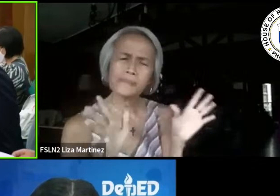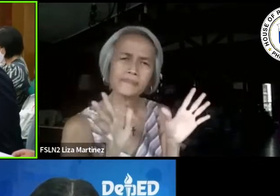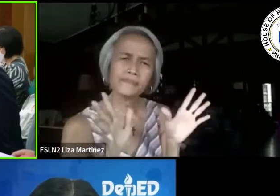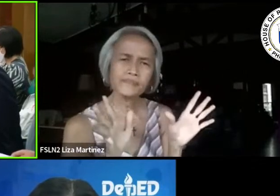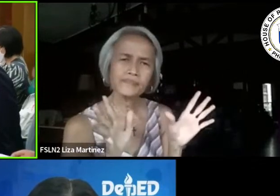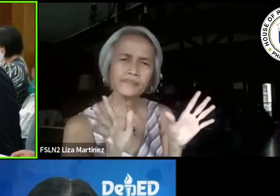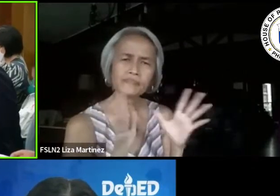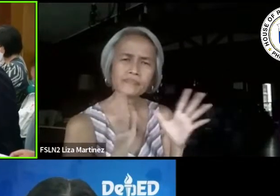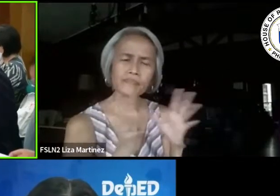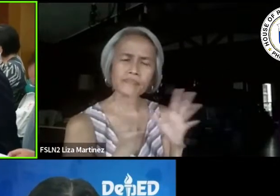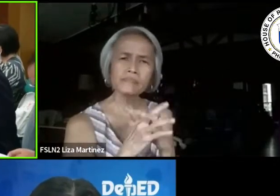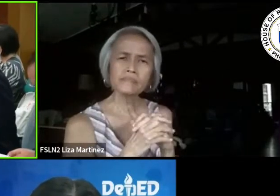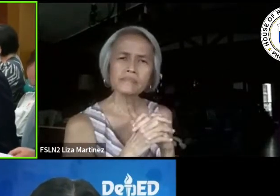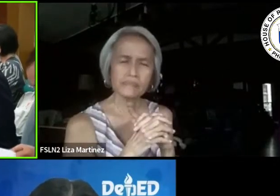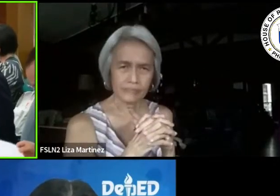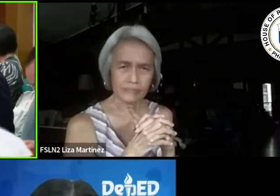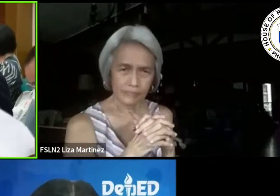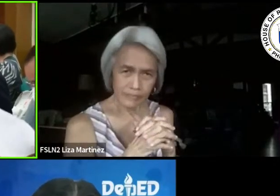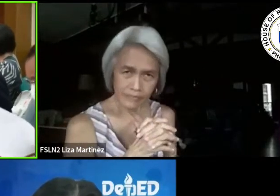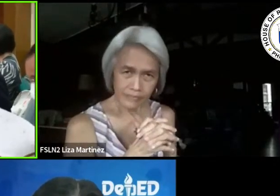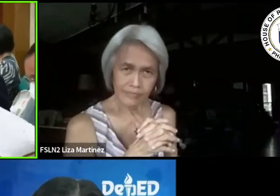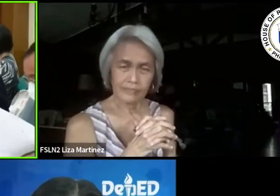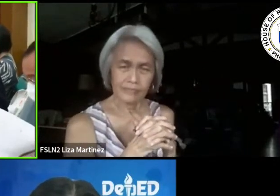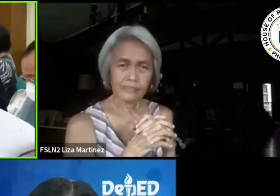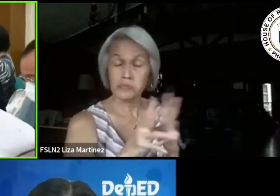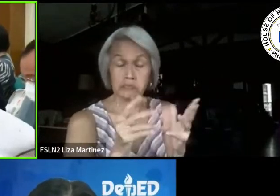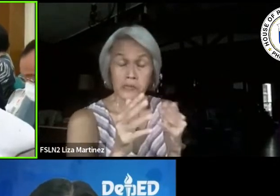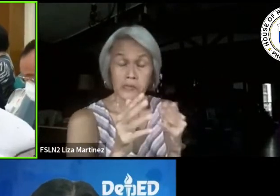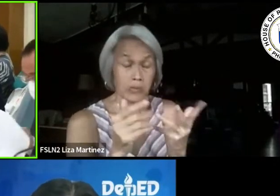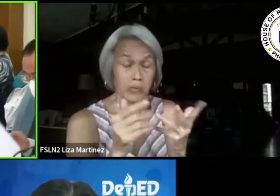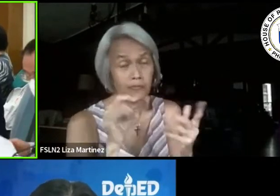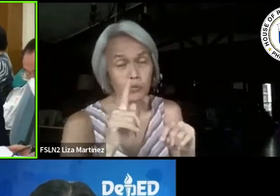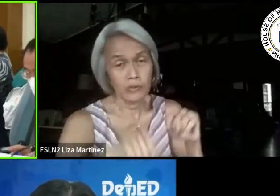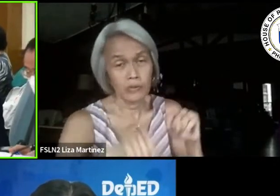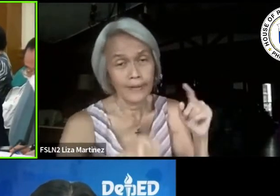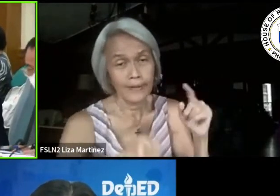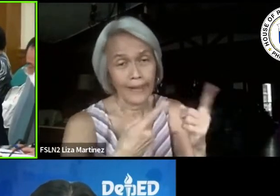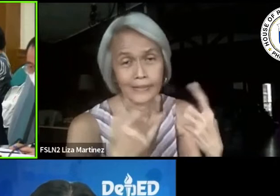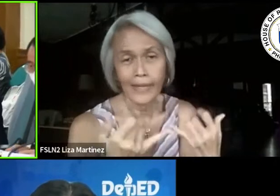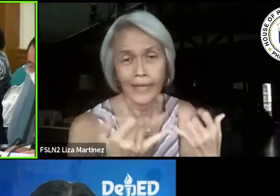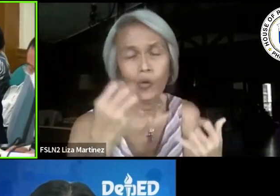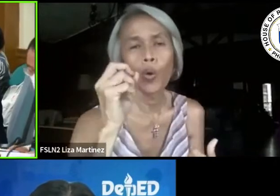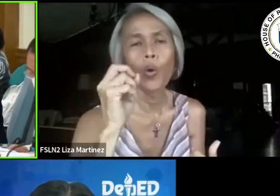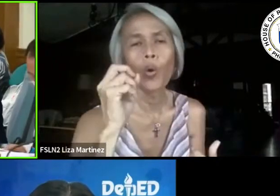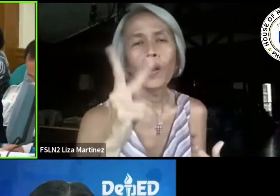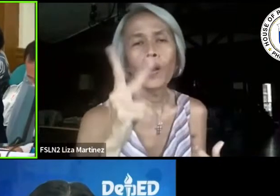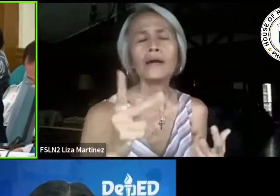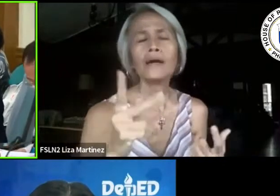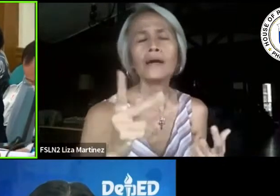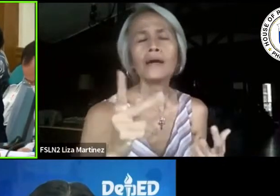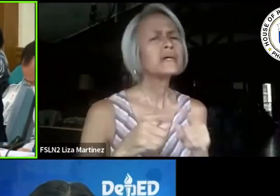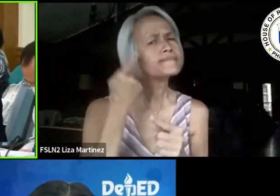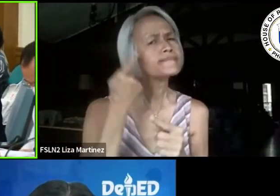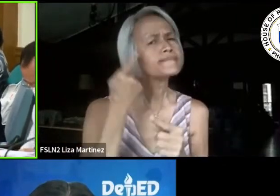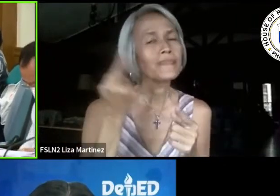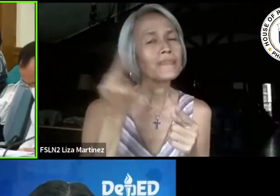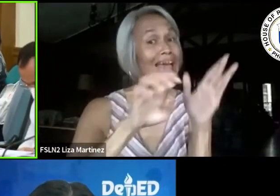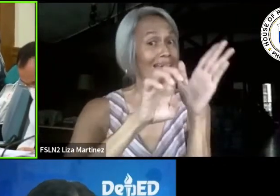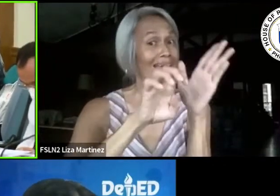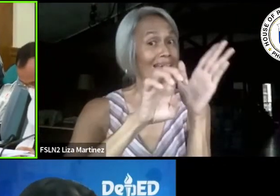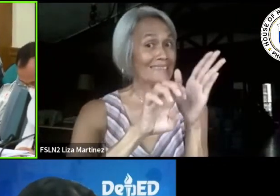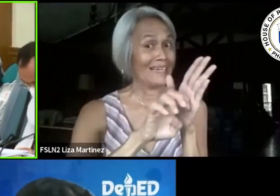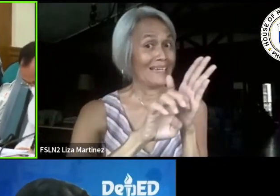Torio, no, but not for you to respond now, no. Something to think about. Paano kung may isang pamilya